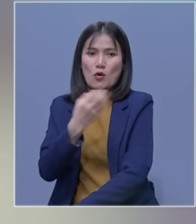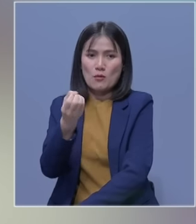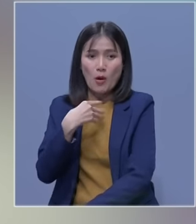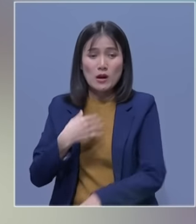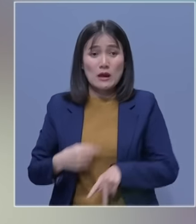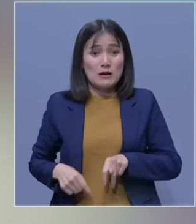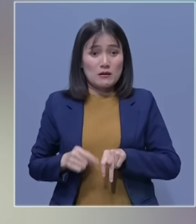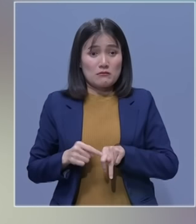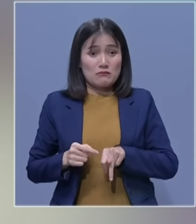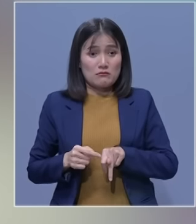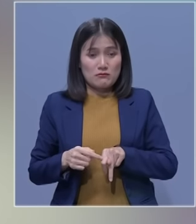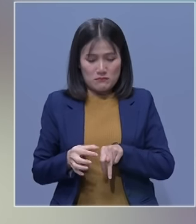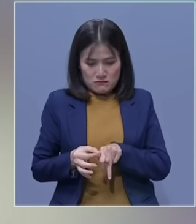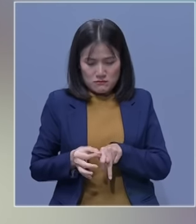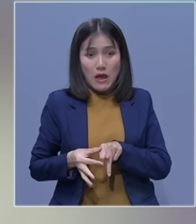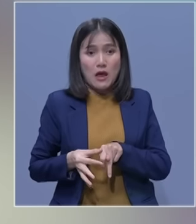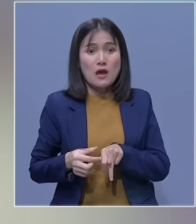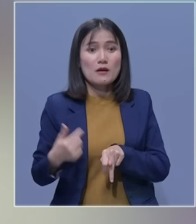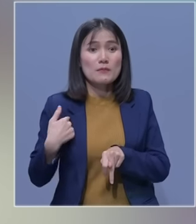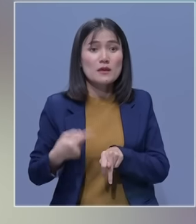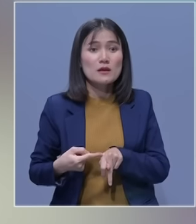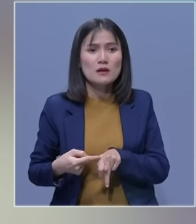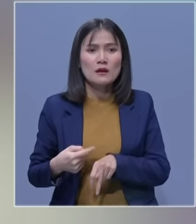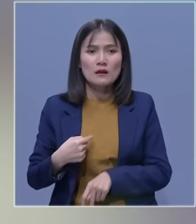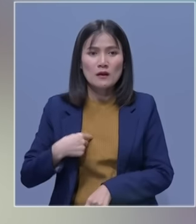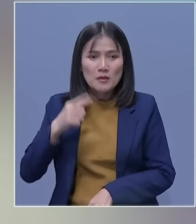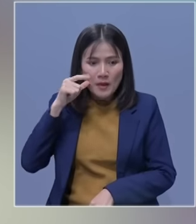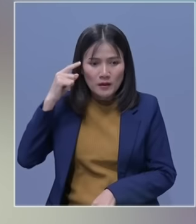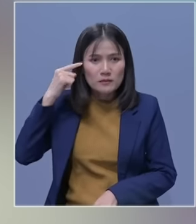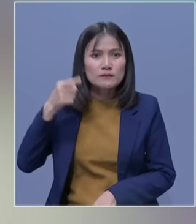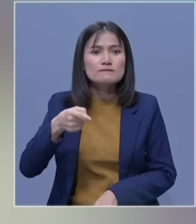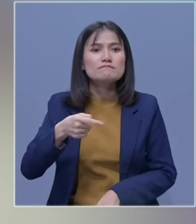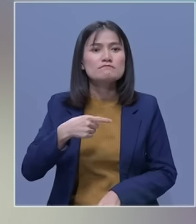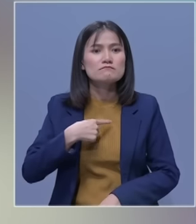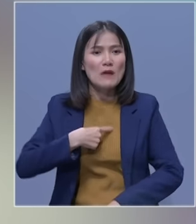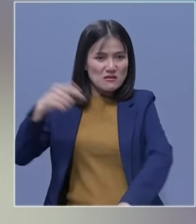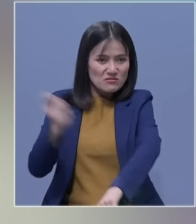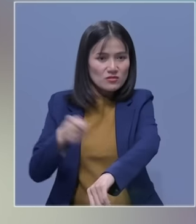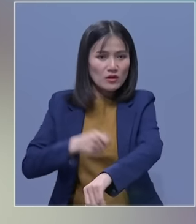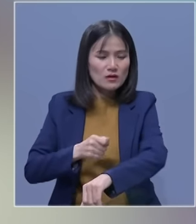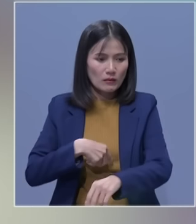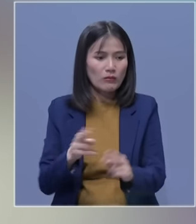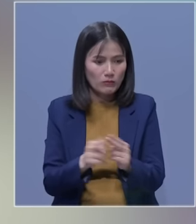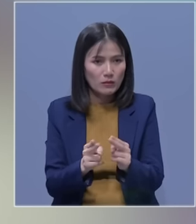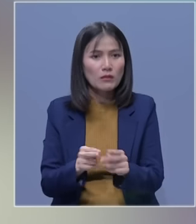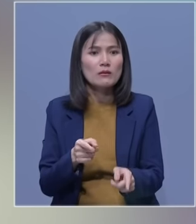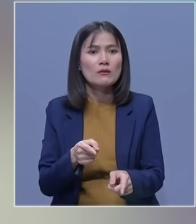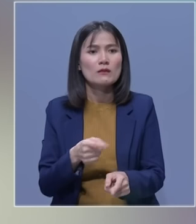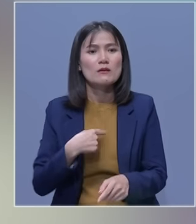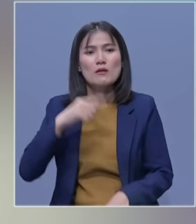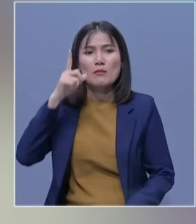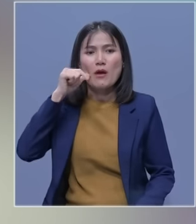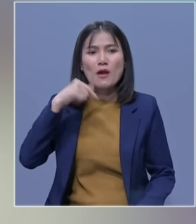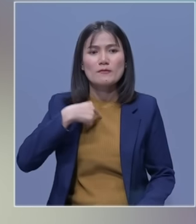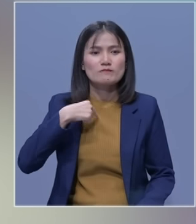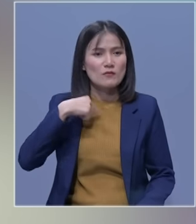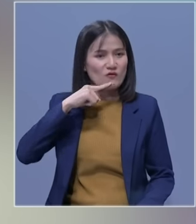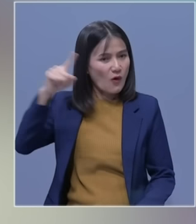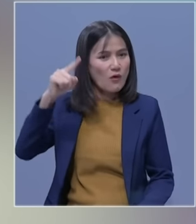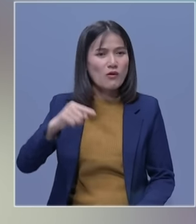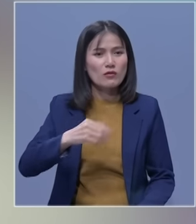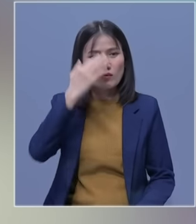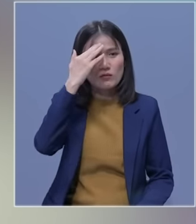ลูกฉีกขาดด ัง นั้นตัวเองเชื่อว่าลูกถูกทำร้ายแล้วก็ถูกล่วงละเมิดทางเพศด้วยแม่บอกยืนยันจะเอาเรื่องให้ถึงที่สุดเพราะว่าต